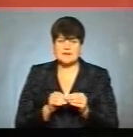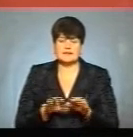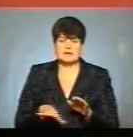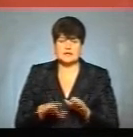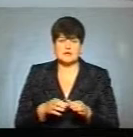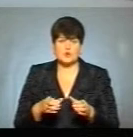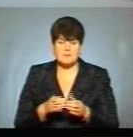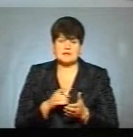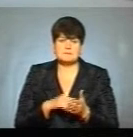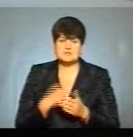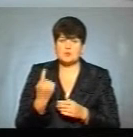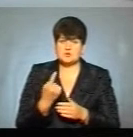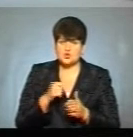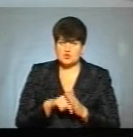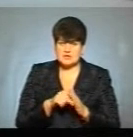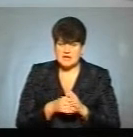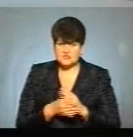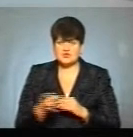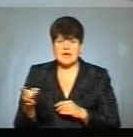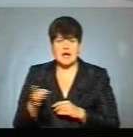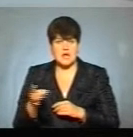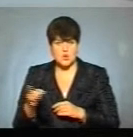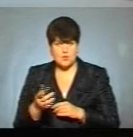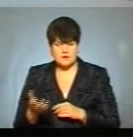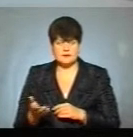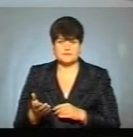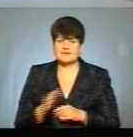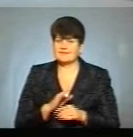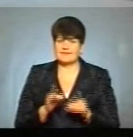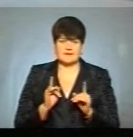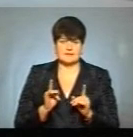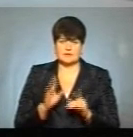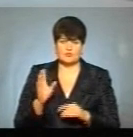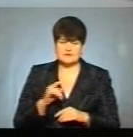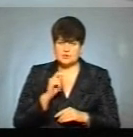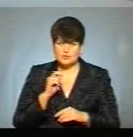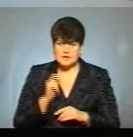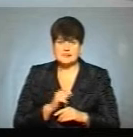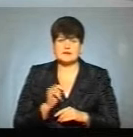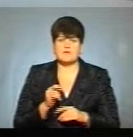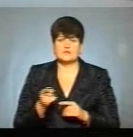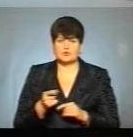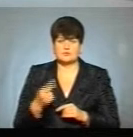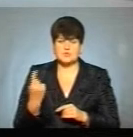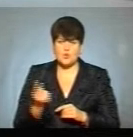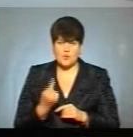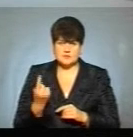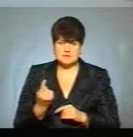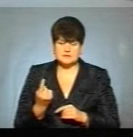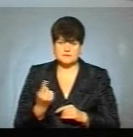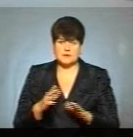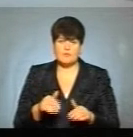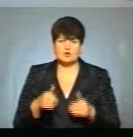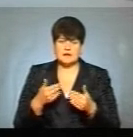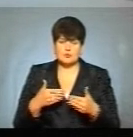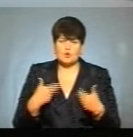міст обласного значення, районів, і не тільки по всій Україні, а саме і по Тернопільській області, і